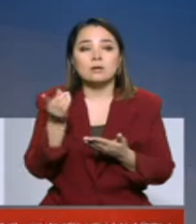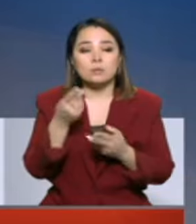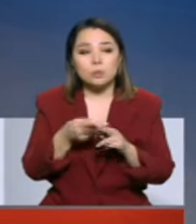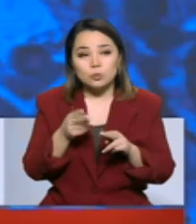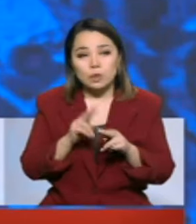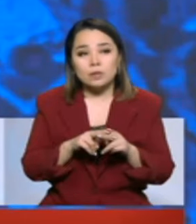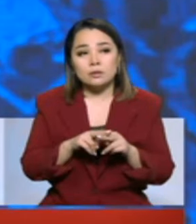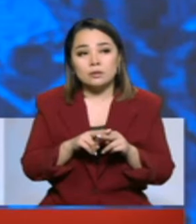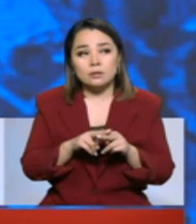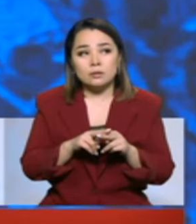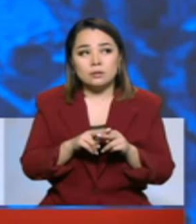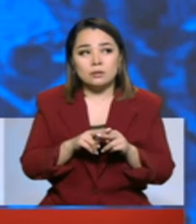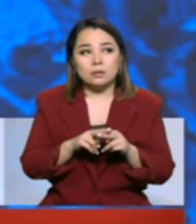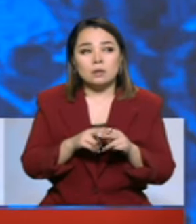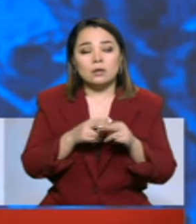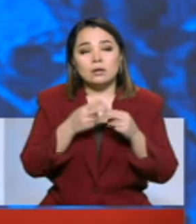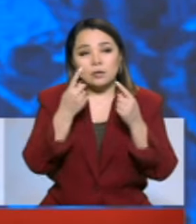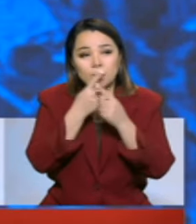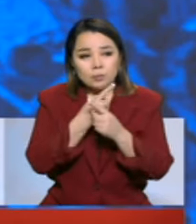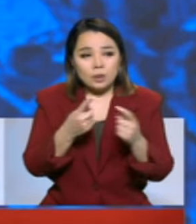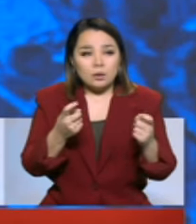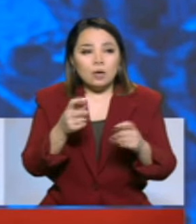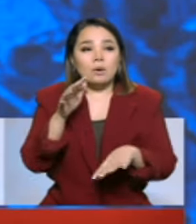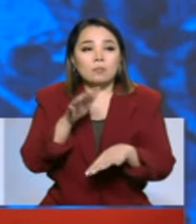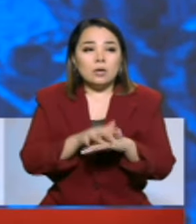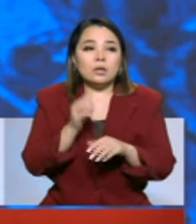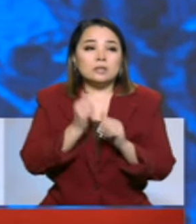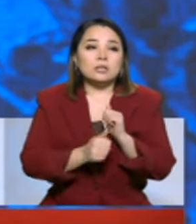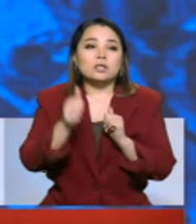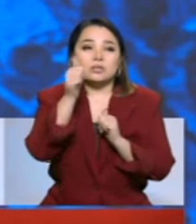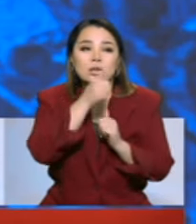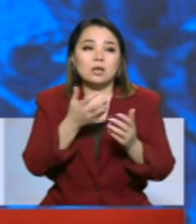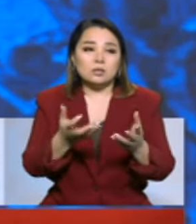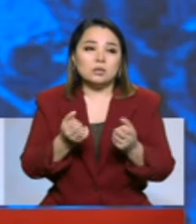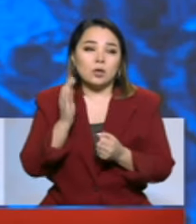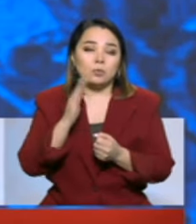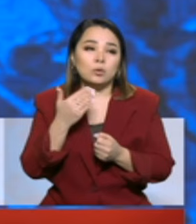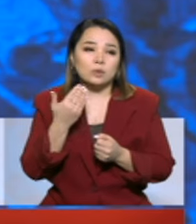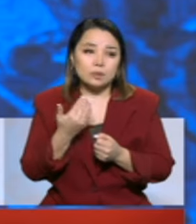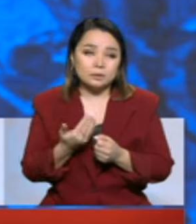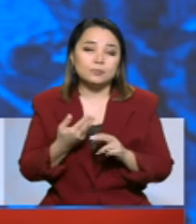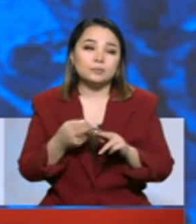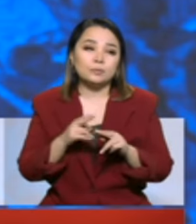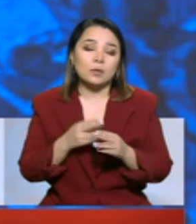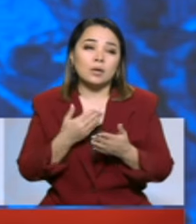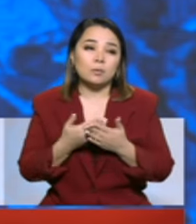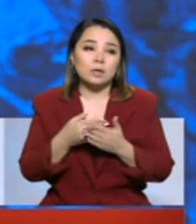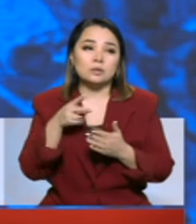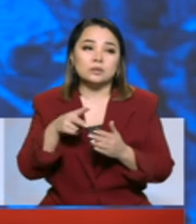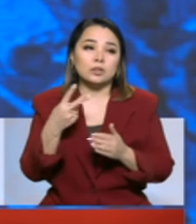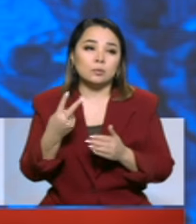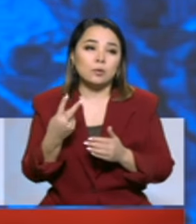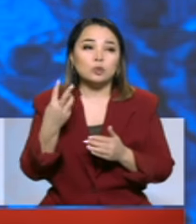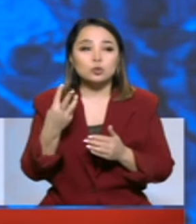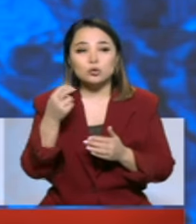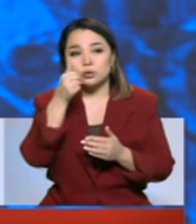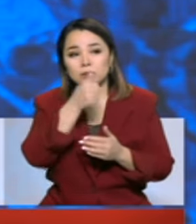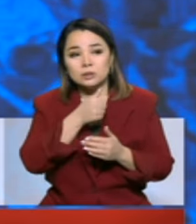Бұндай ақпараттар бізден банктан жыл сайын алынып отырады. Мысалы, 2023